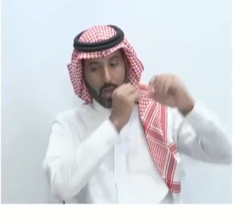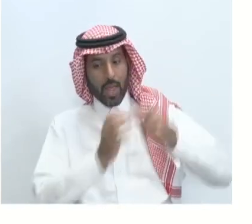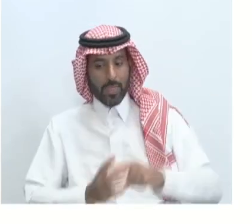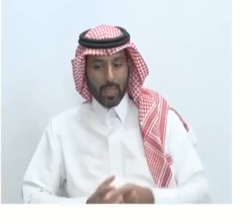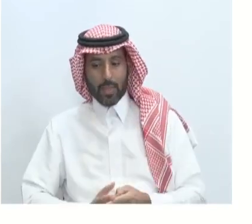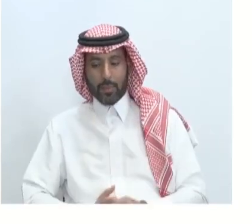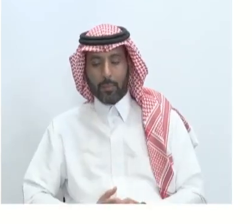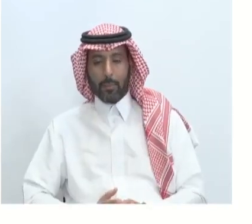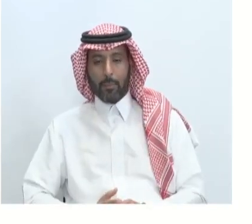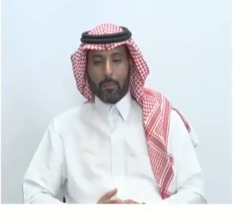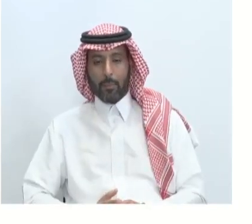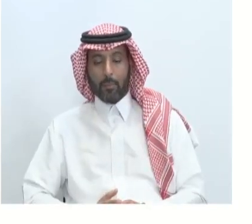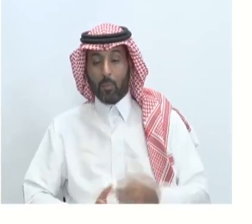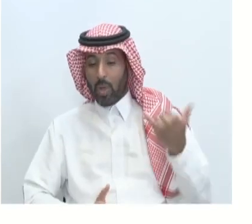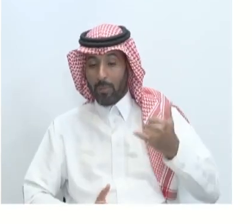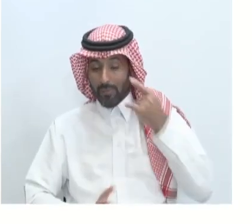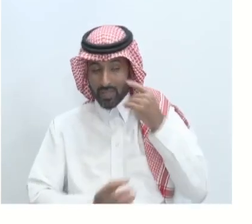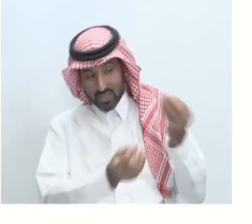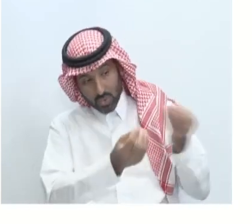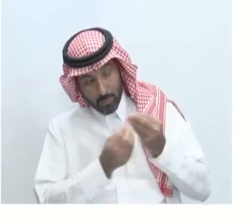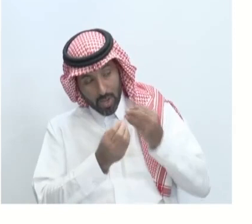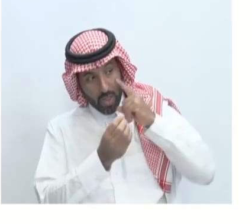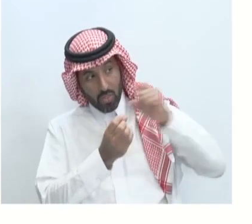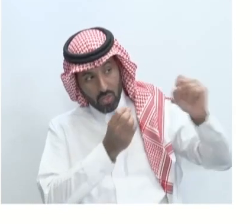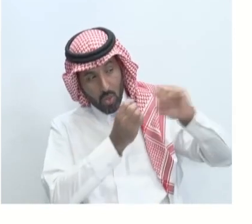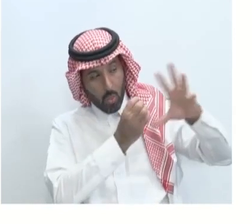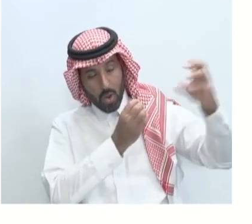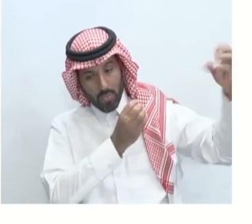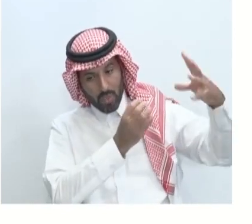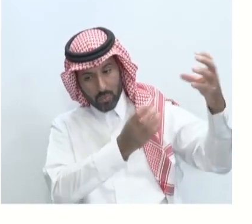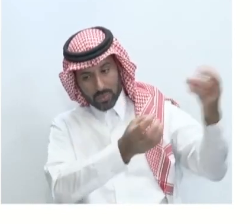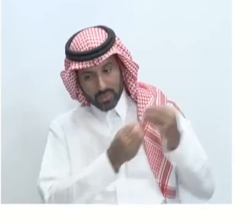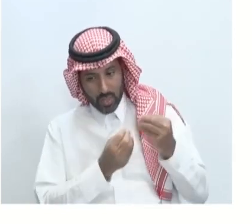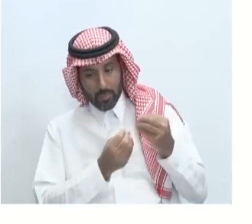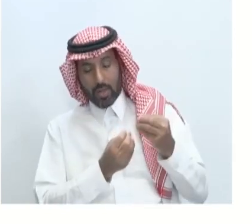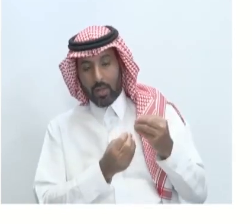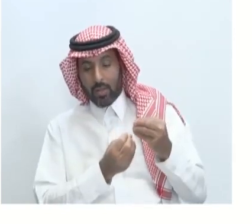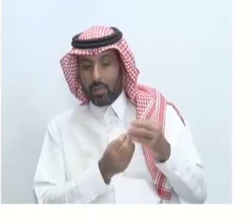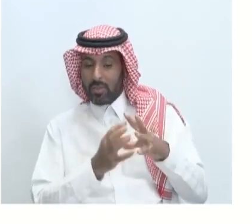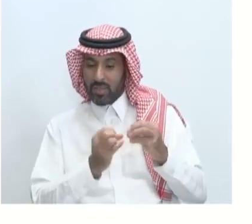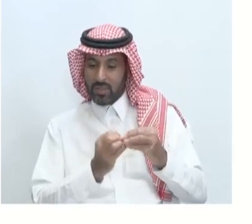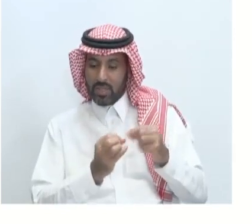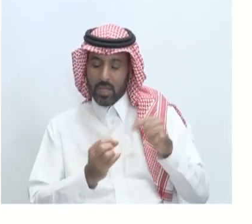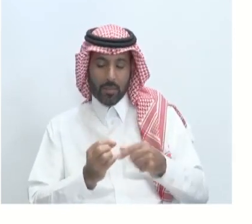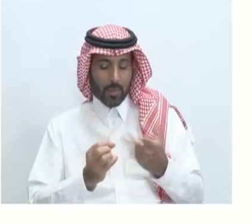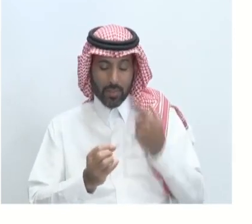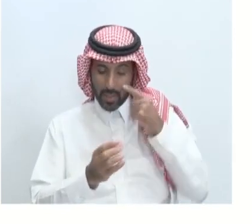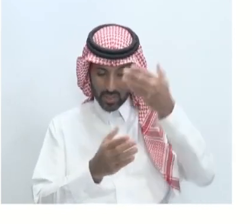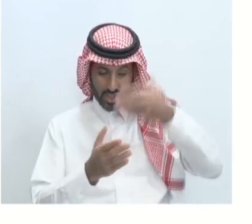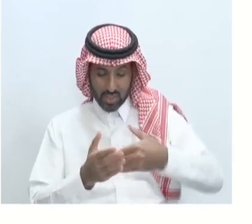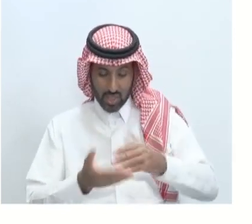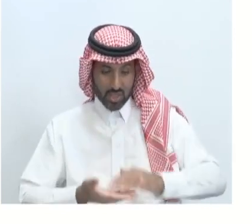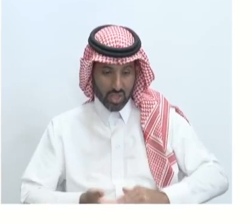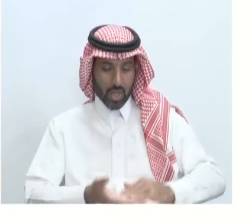رئيسه في استقبال الضوء المنبعث من الاجرام السماويه ثم تحليله باستخدام بعض الاجهزه